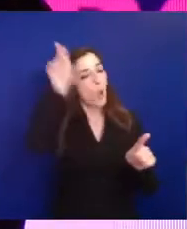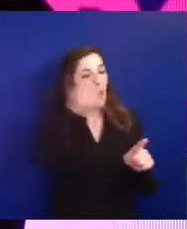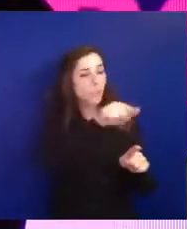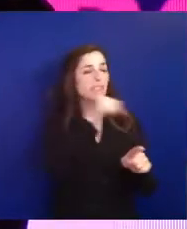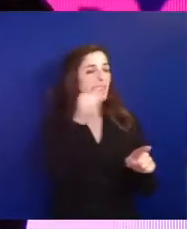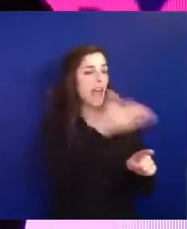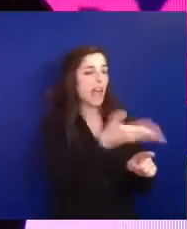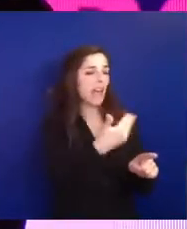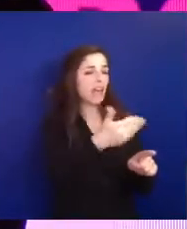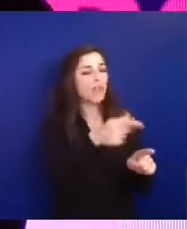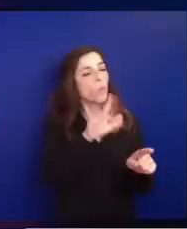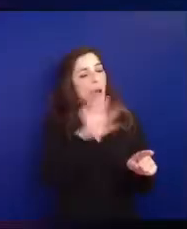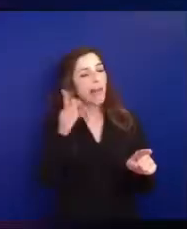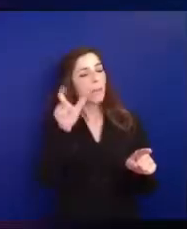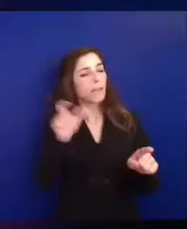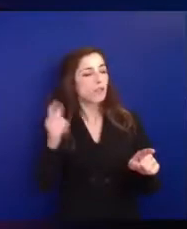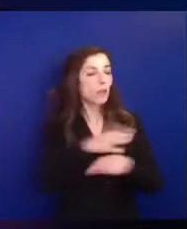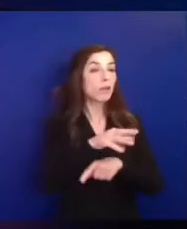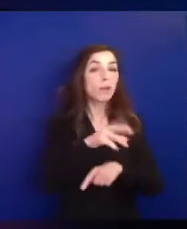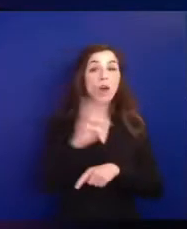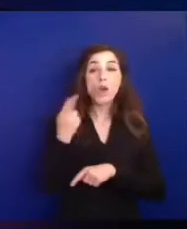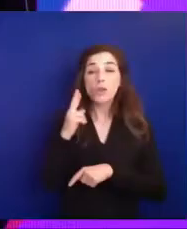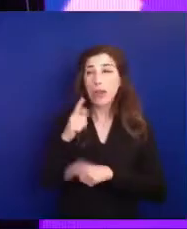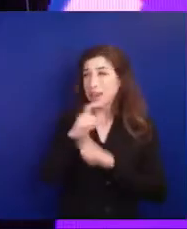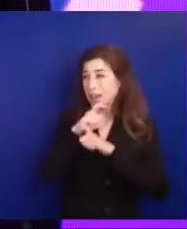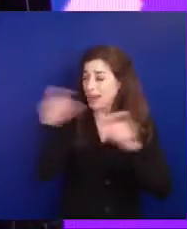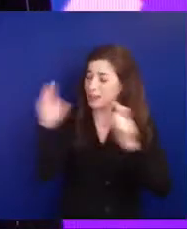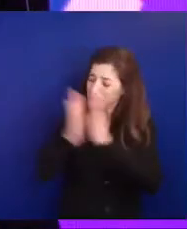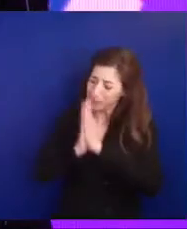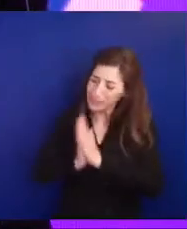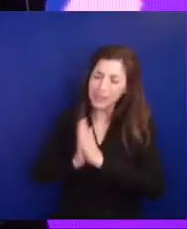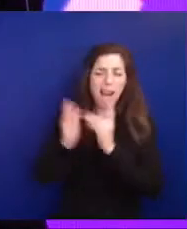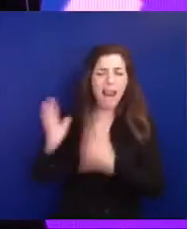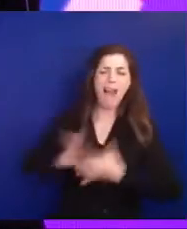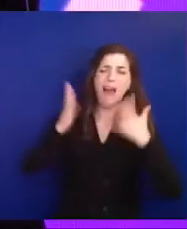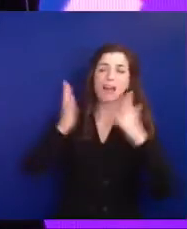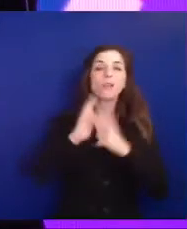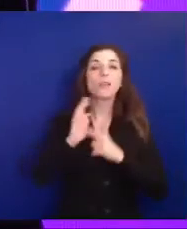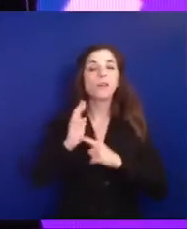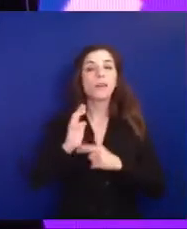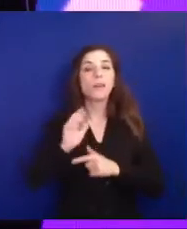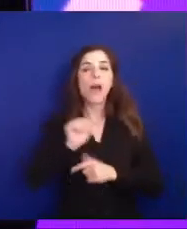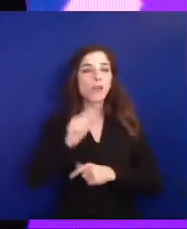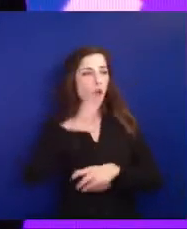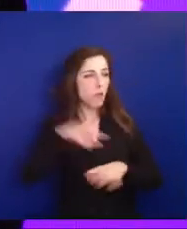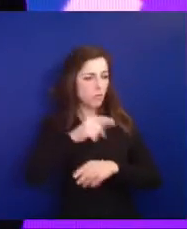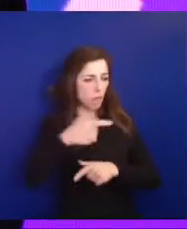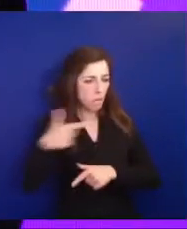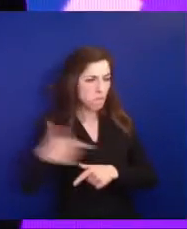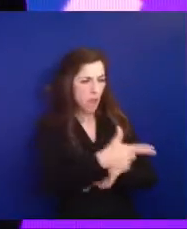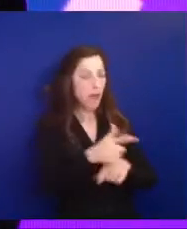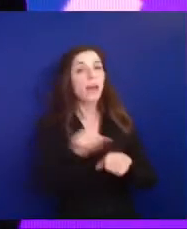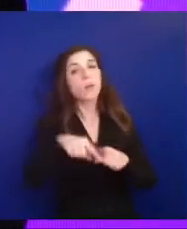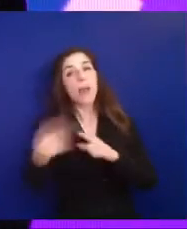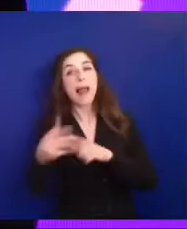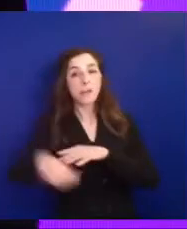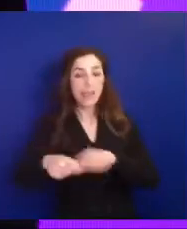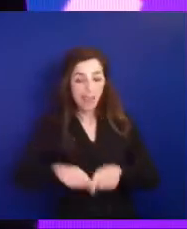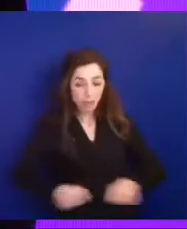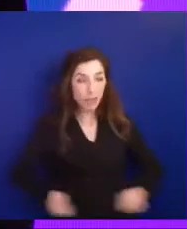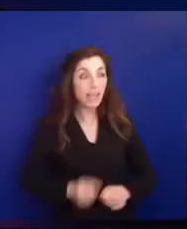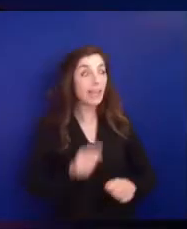rosaria strillava implorava di lasciarci andare angelo aveva la pistola in mano e gianni preso una cinghia comincia a bestemmiare ci disse state zitti altrimenti vi